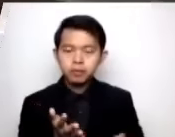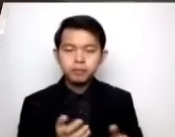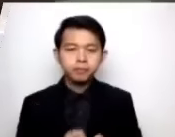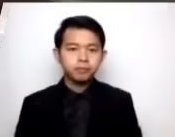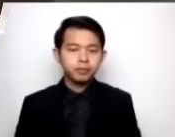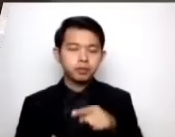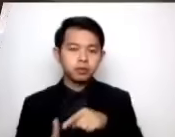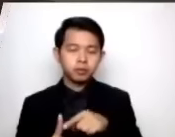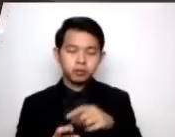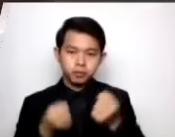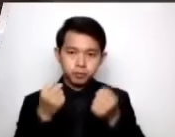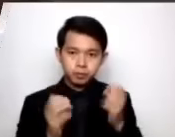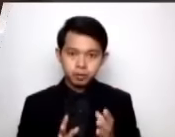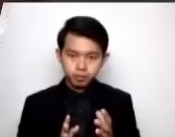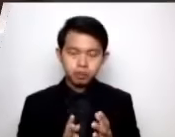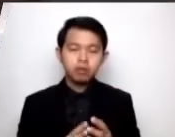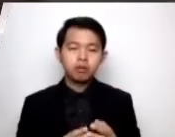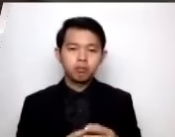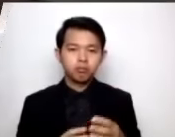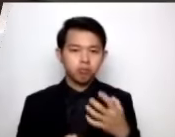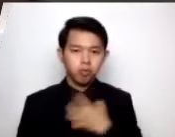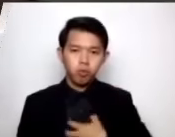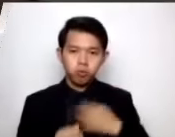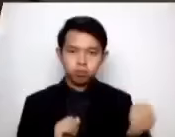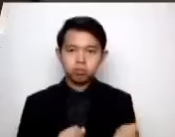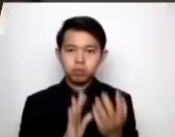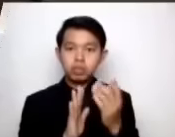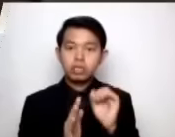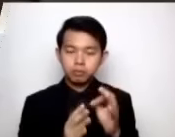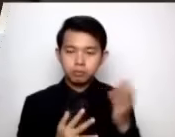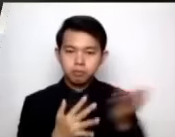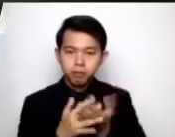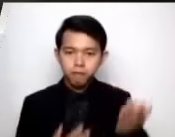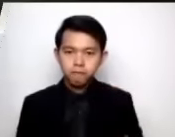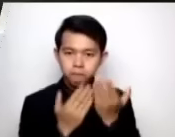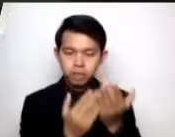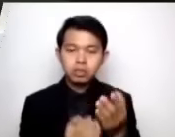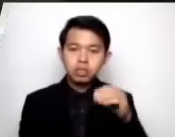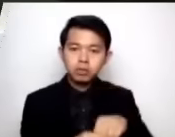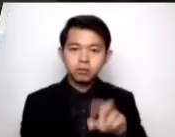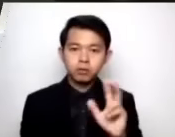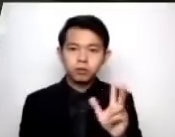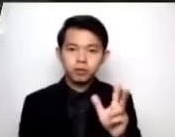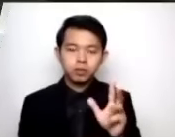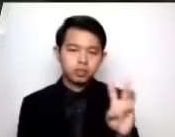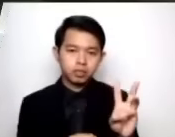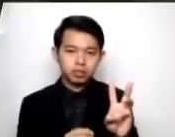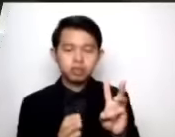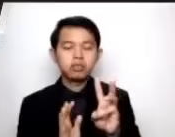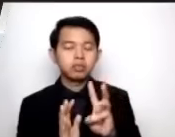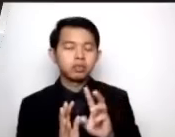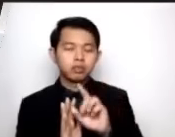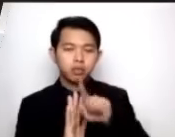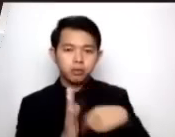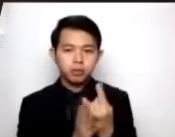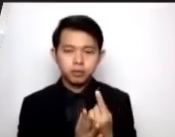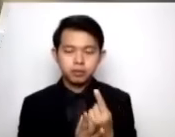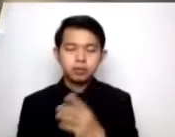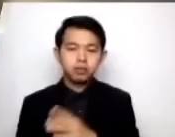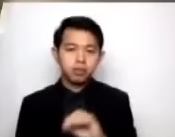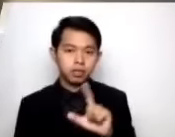kung maghahabla ang mga biktima sa loob ng 36 na oras. Naglabas na rin ng Department of Transportation ng show cause order